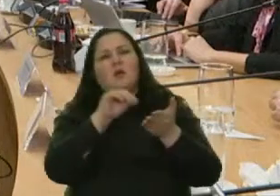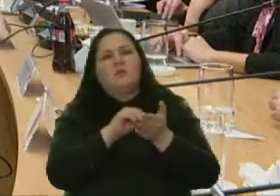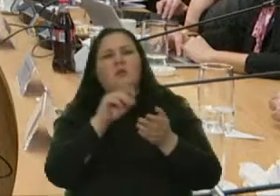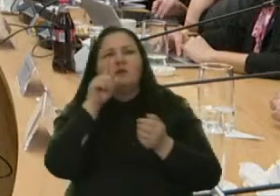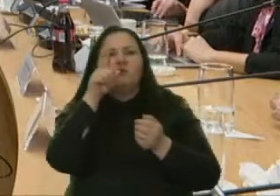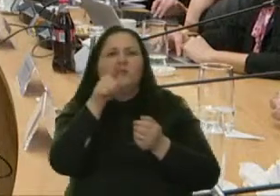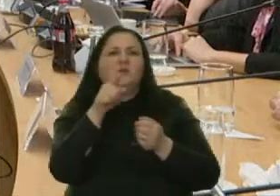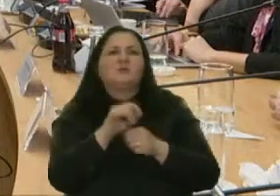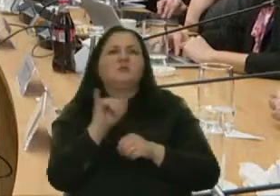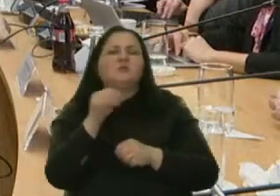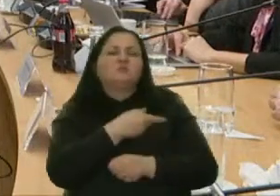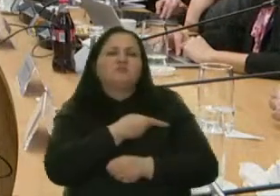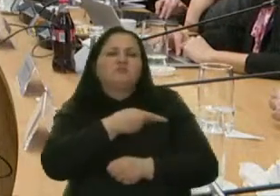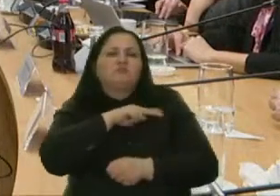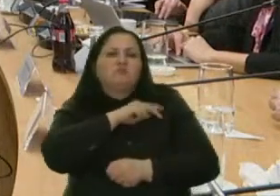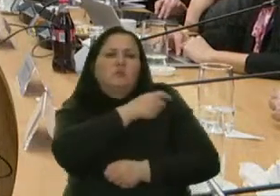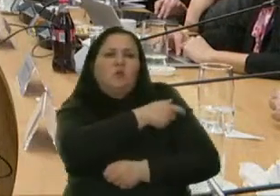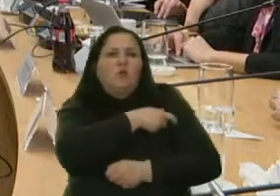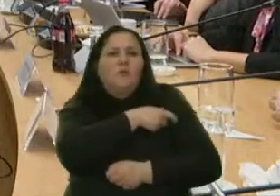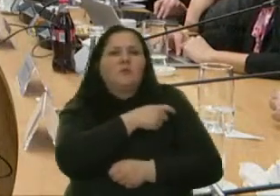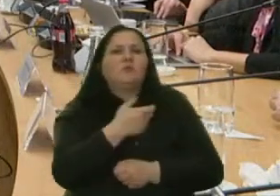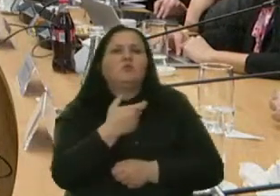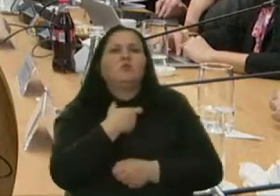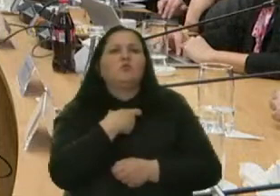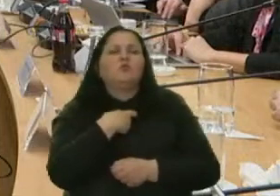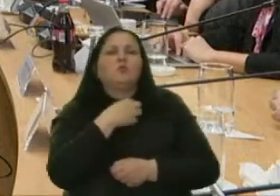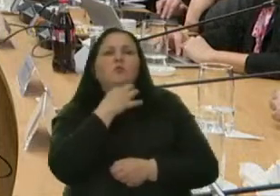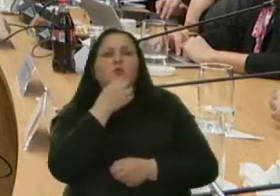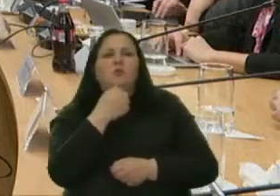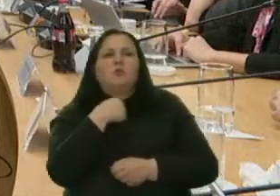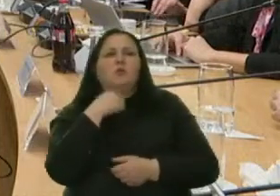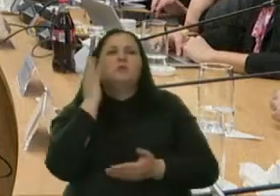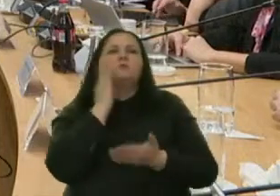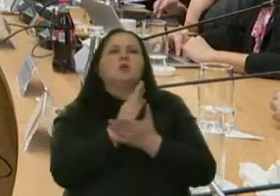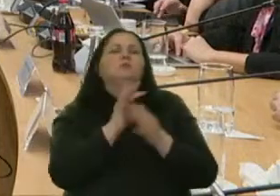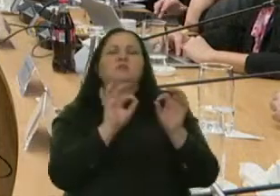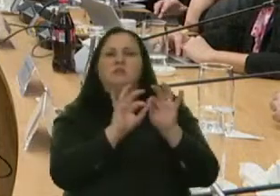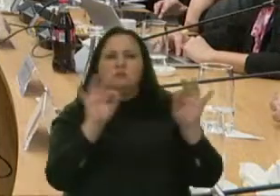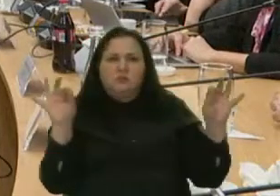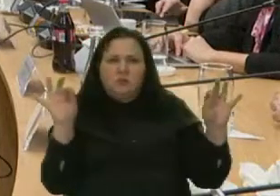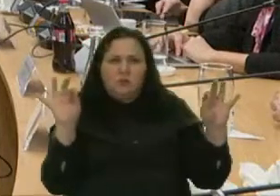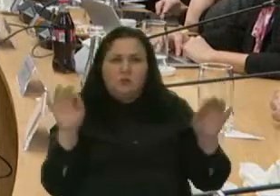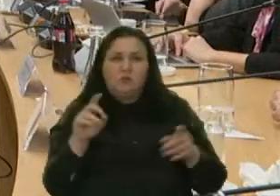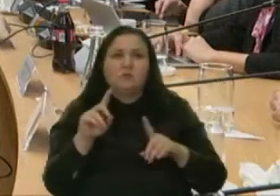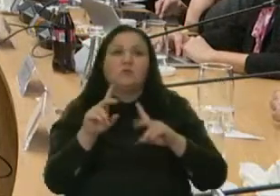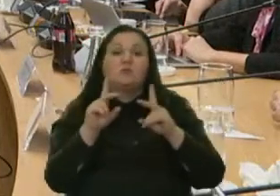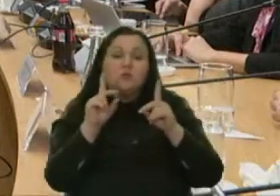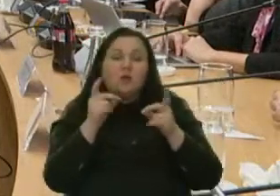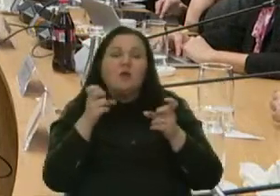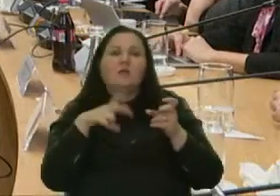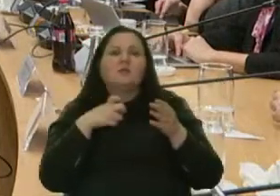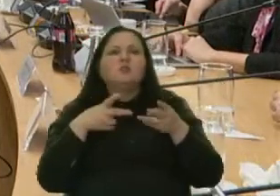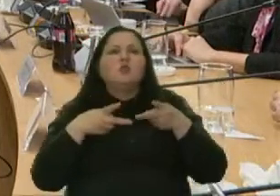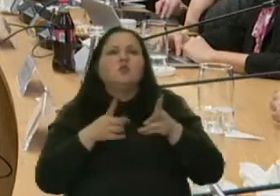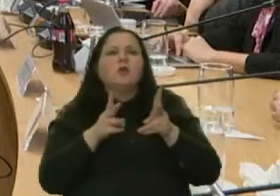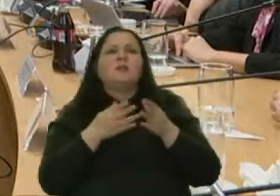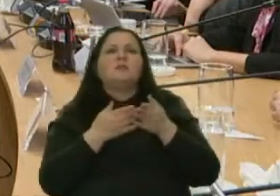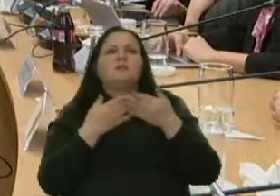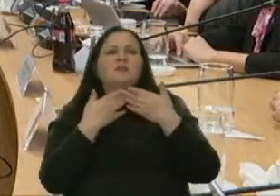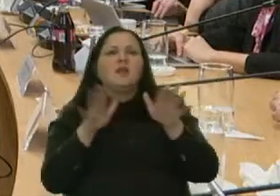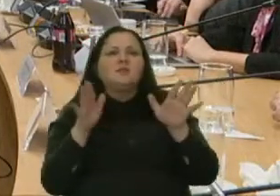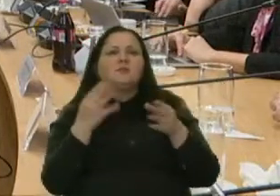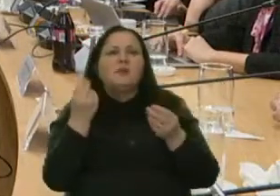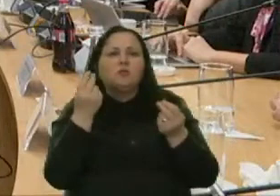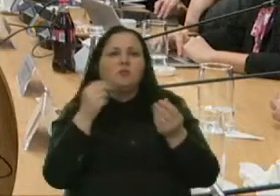suverană a comisiei care vine în faza plenului și ne propune Deci nu pot din stat să spun cumva sigur spun doar că are Calea deschisă spre finanțare prin procedurile